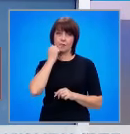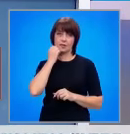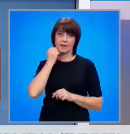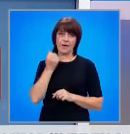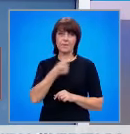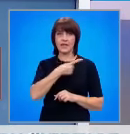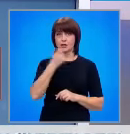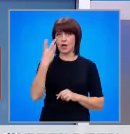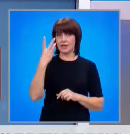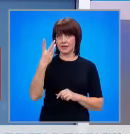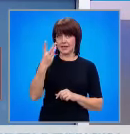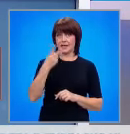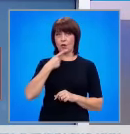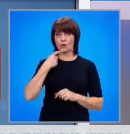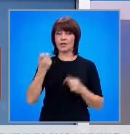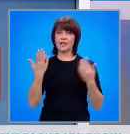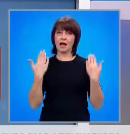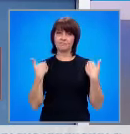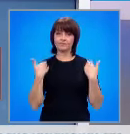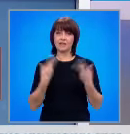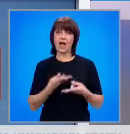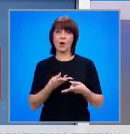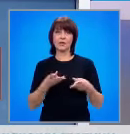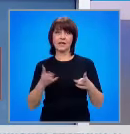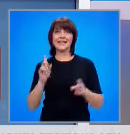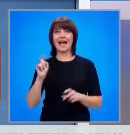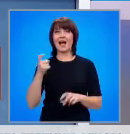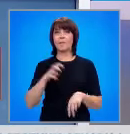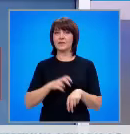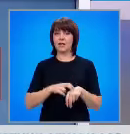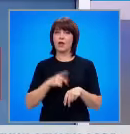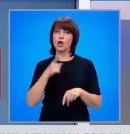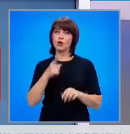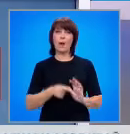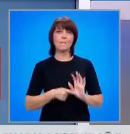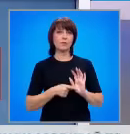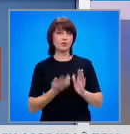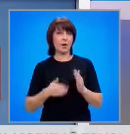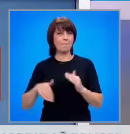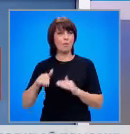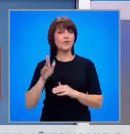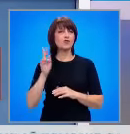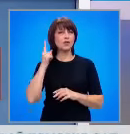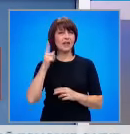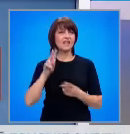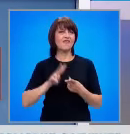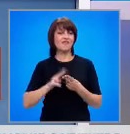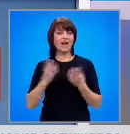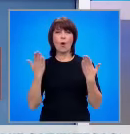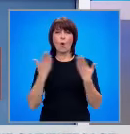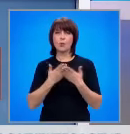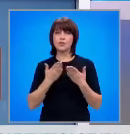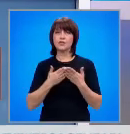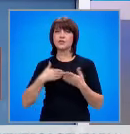103-та академична година в УНСС беше открита от премиера Гълъб Донев. В словото си той посочи, че повече от век висшето училище развива умения